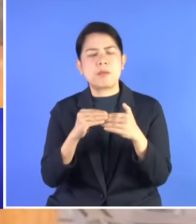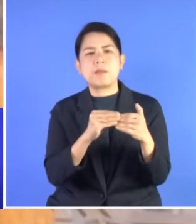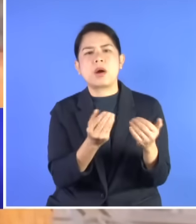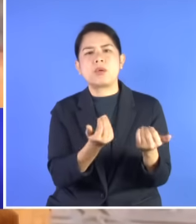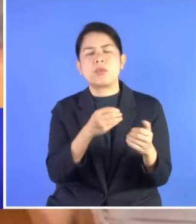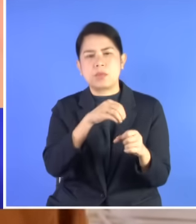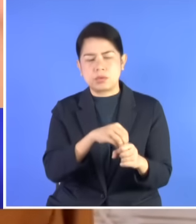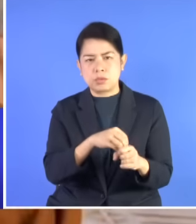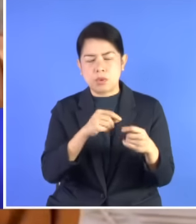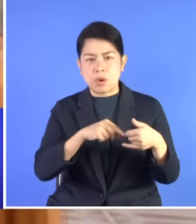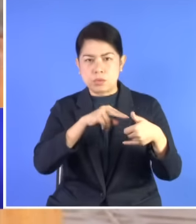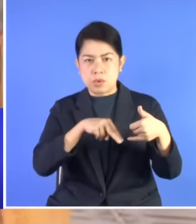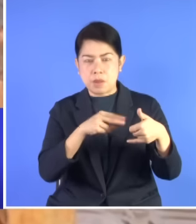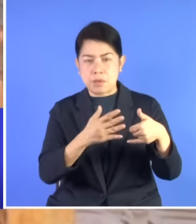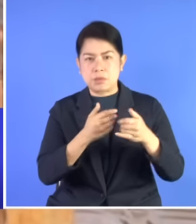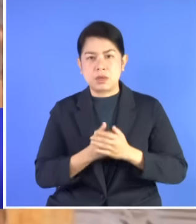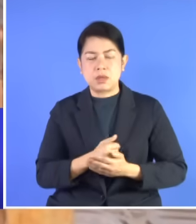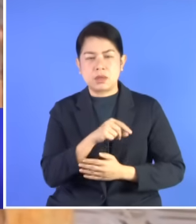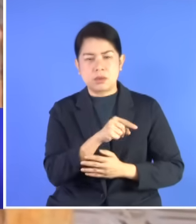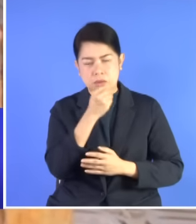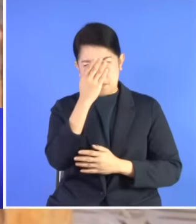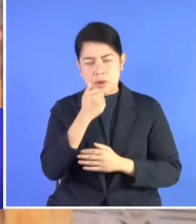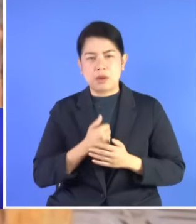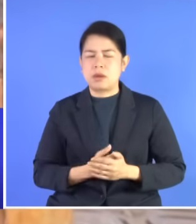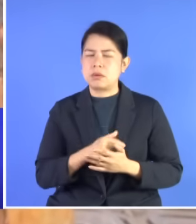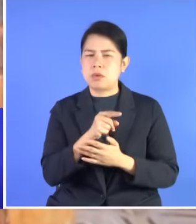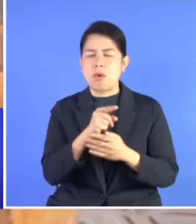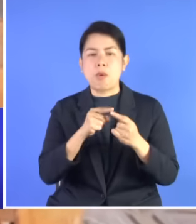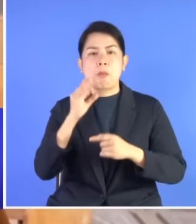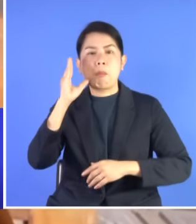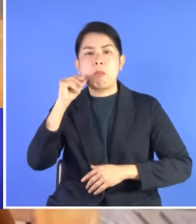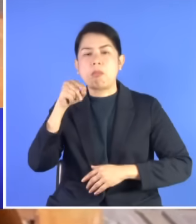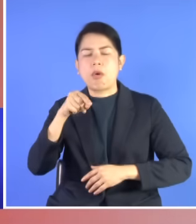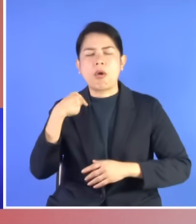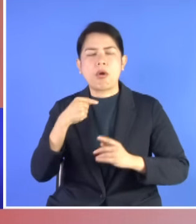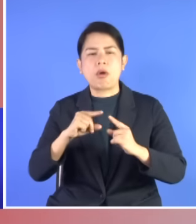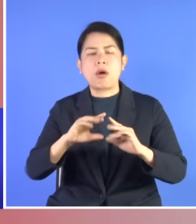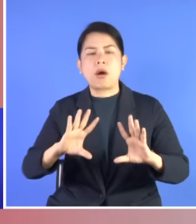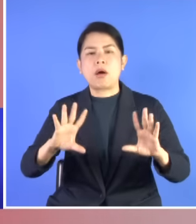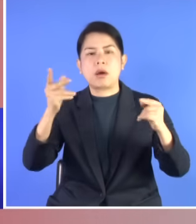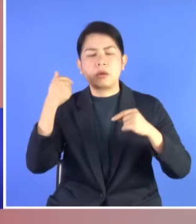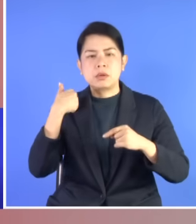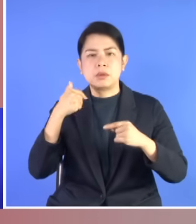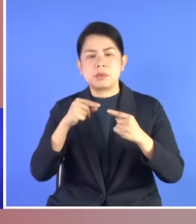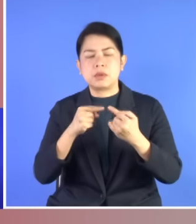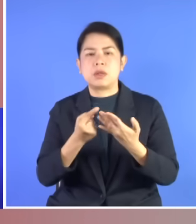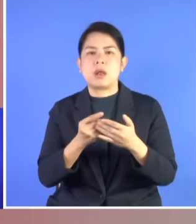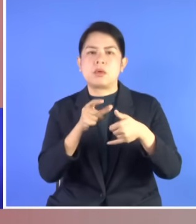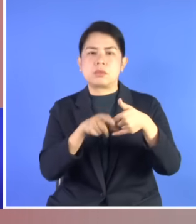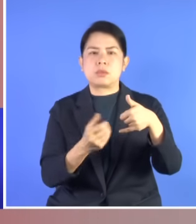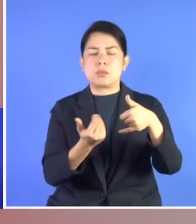างคืนก็ปล่อยให้น้องเนี่ยนอนคนเดียวตัวพ่อเองนะครับเนี่ยออกไปกลางคืนไปไหนก็ไม่รู้นี่นะครับเนี่ยเช้าก็กลับมาบ